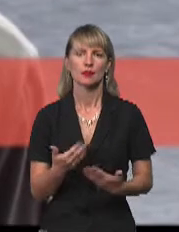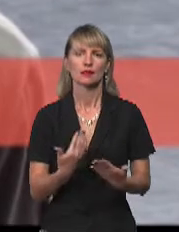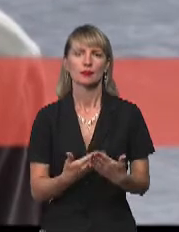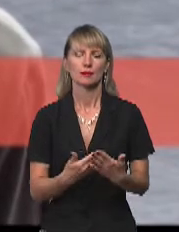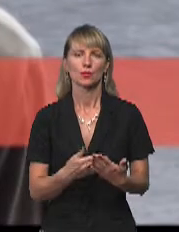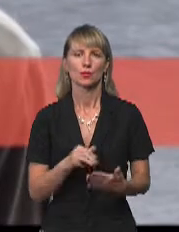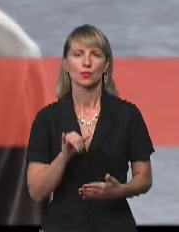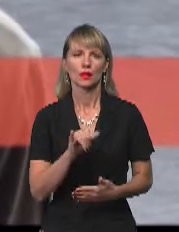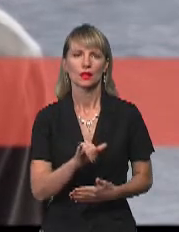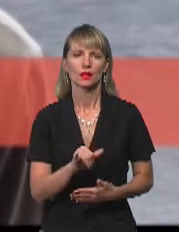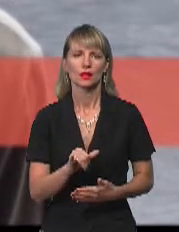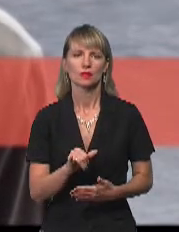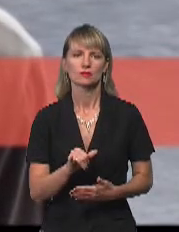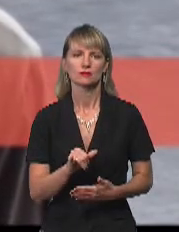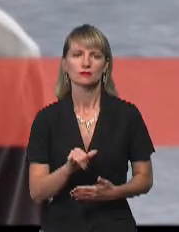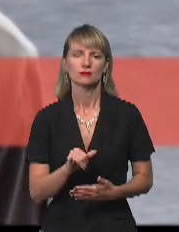в неї